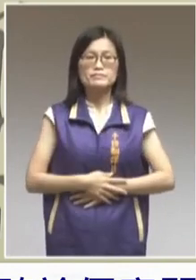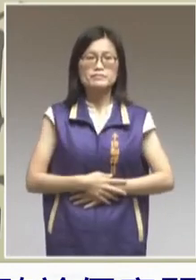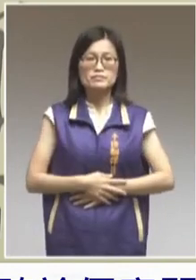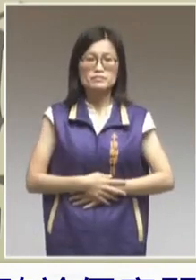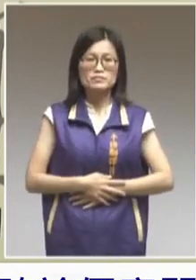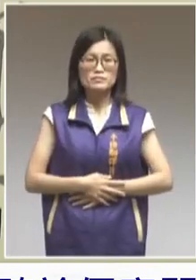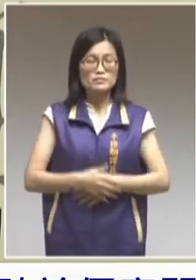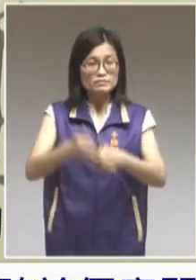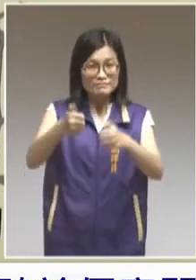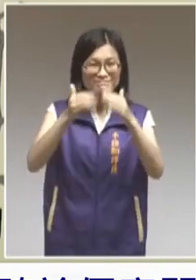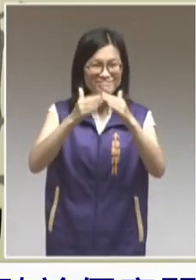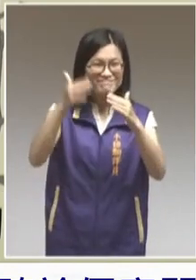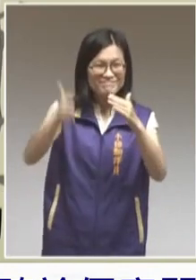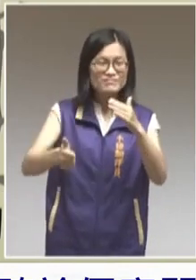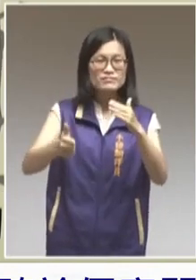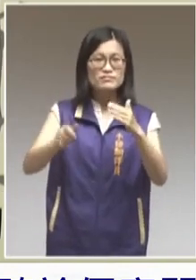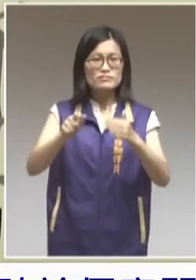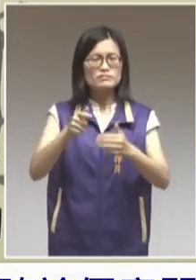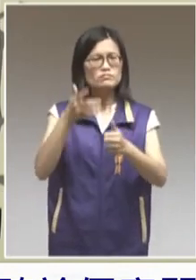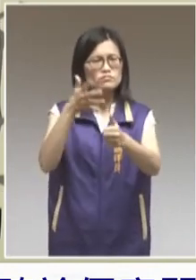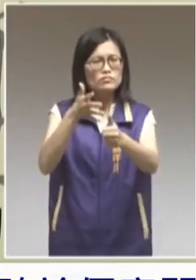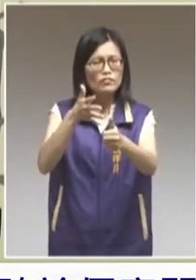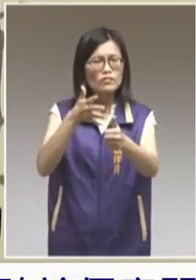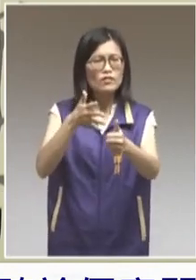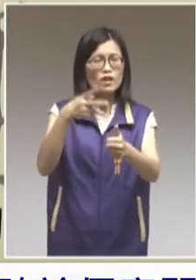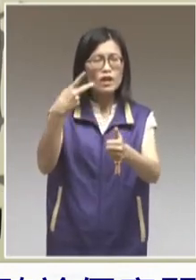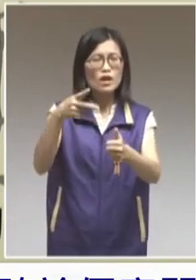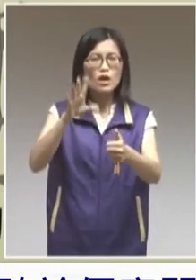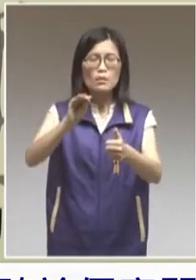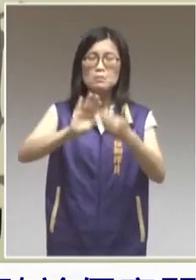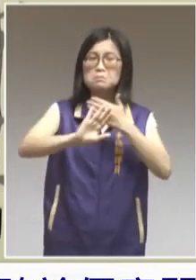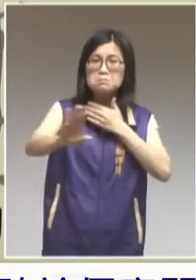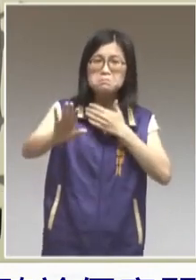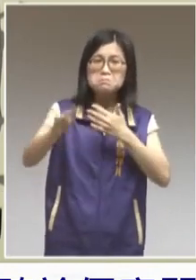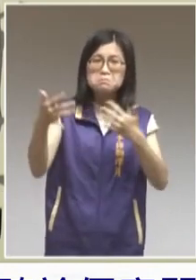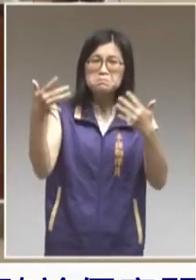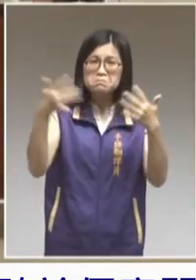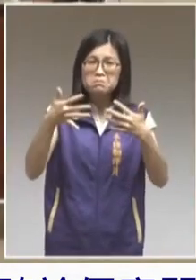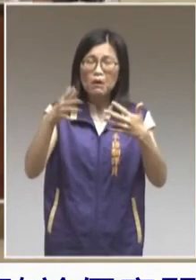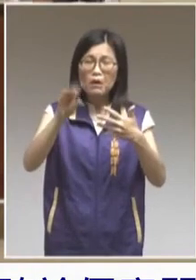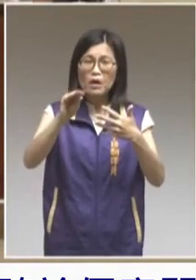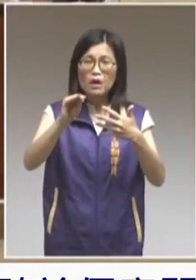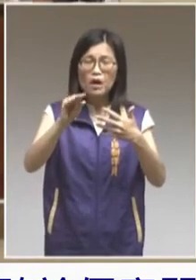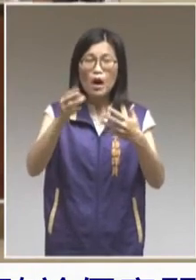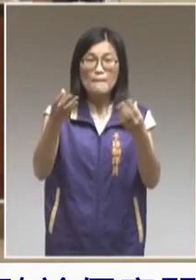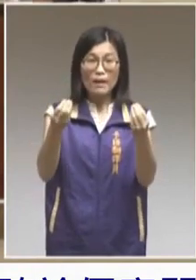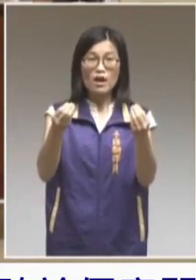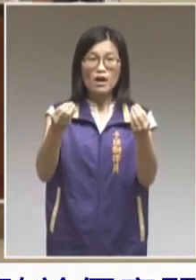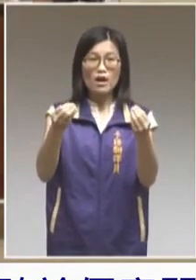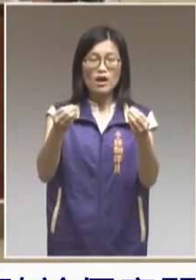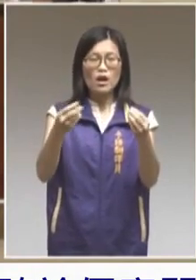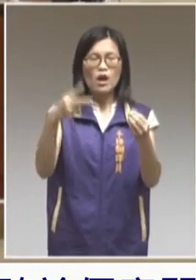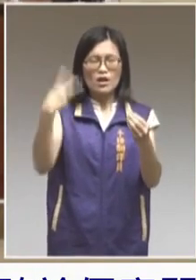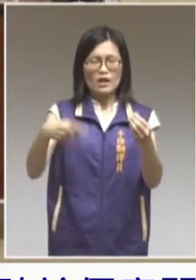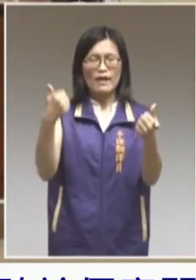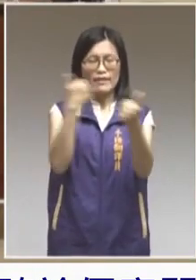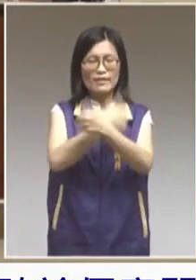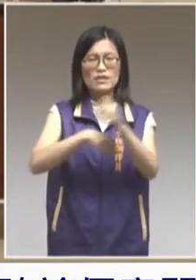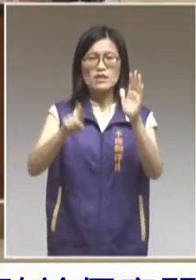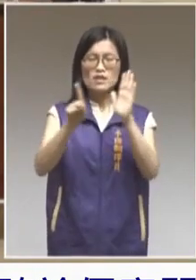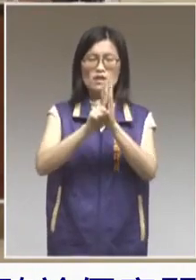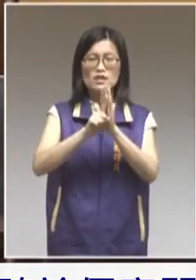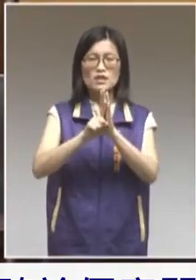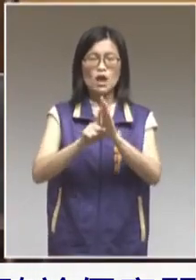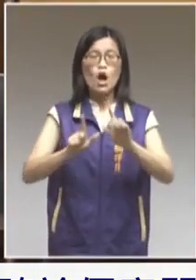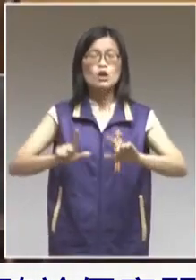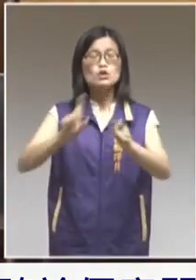好，来谢谢市长。那请问在场媒体还有其他问题吗？好，如果没有的话，我这边代替那个